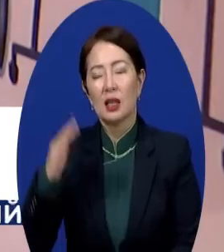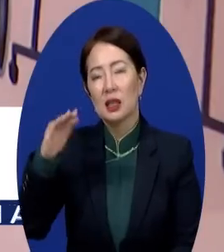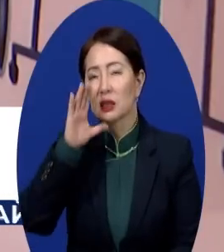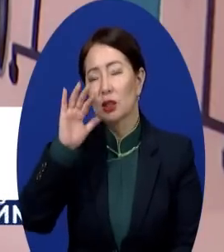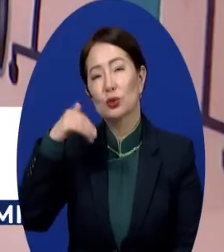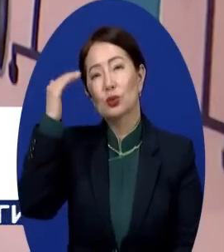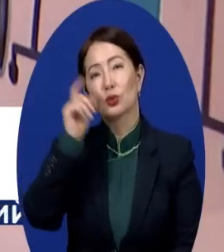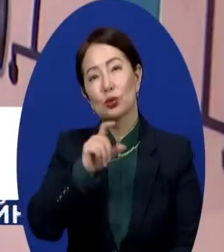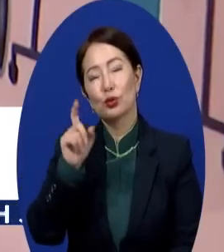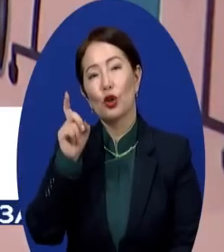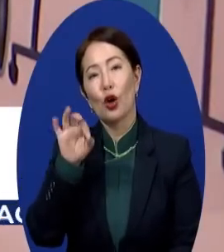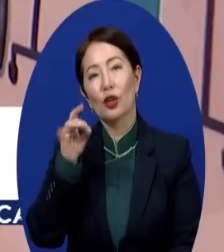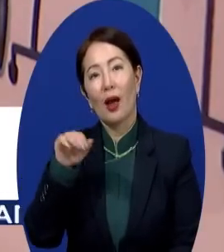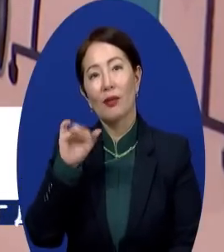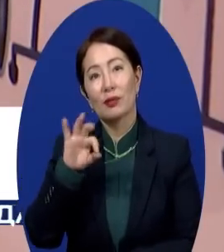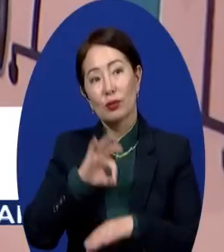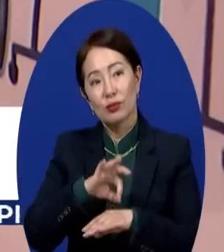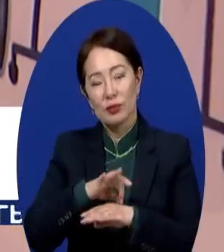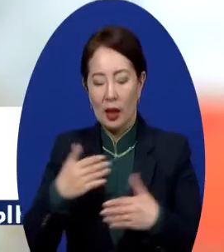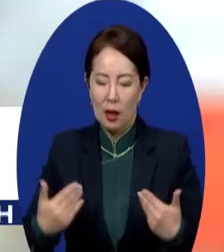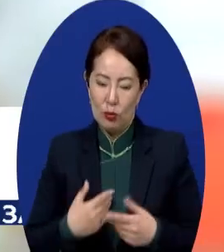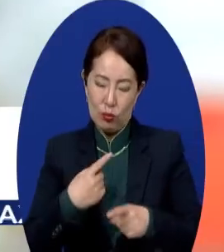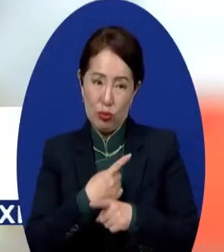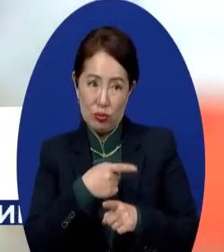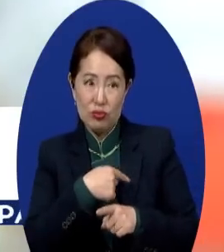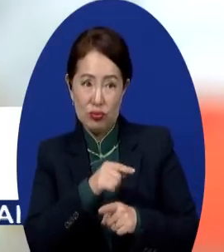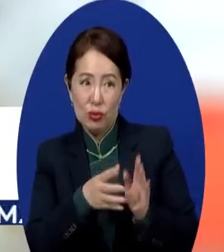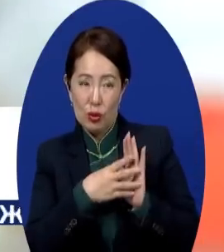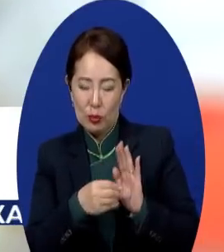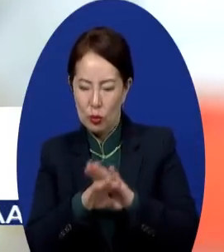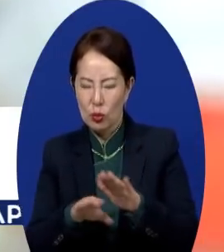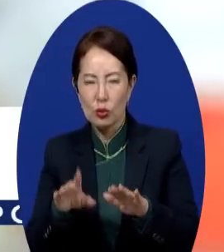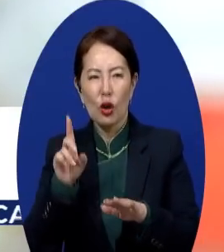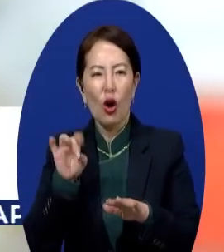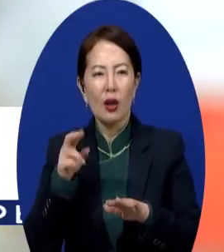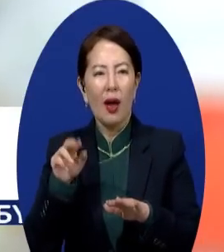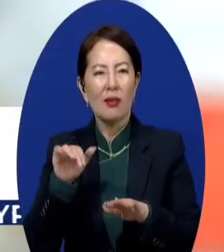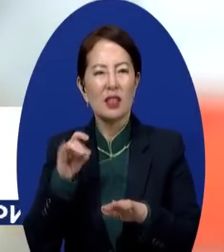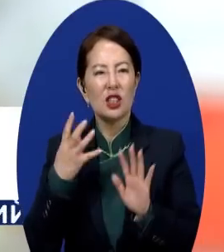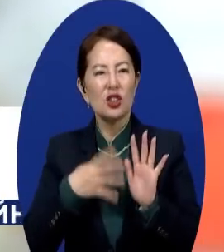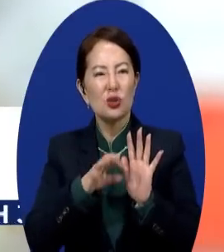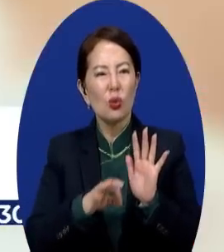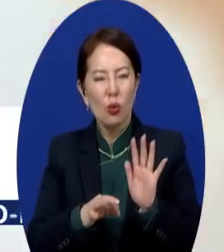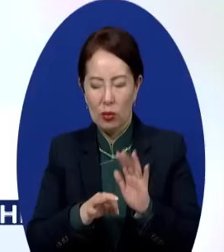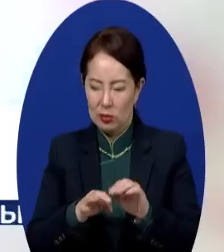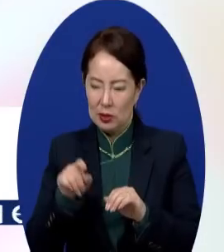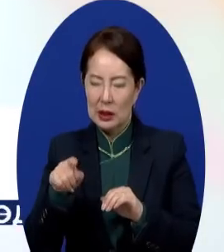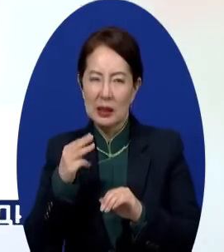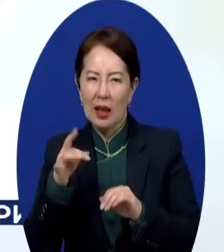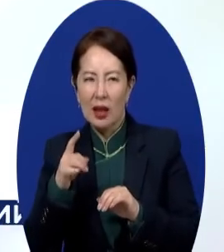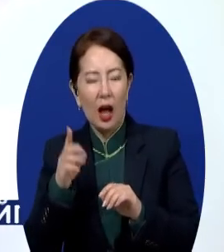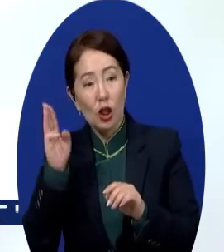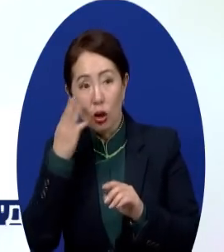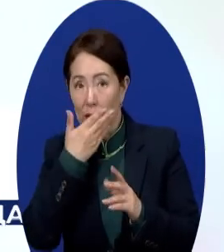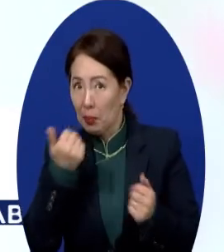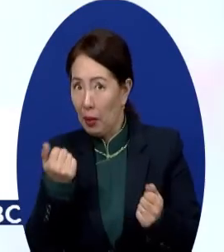хорт хавдрын өвчлөл амьдралын буруу хөвчлөөс шалтгаалдаг бол хүүхдийн хорт хавдрын 90% нь шалтгаан нь тодорхойгүй байдаг байна.